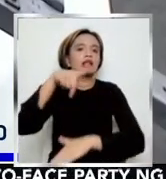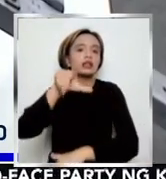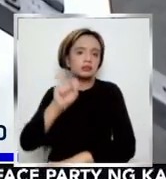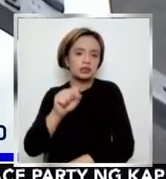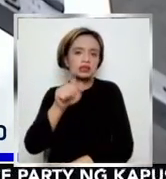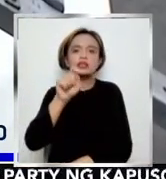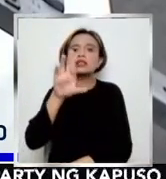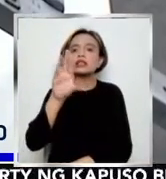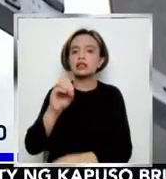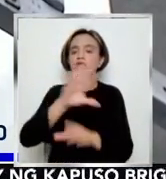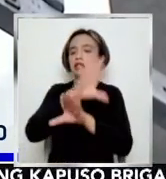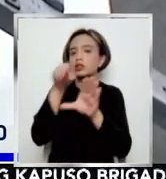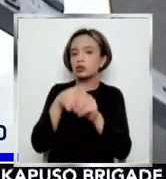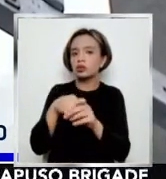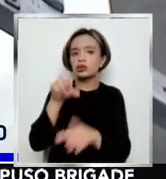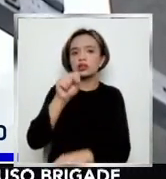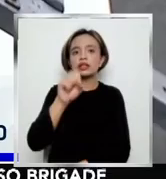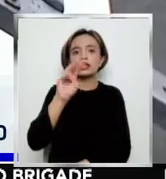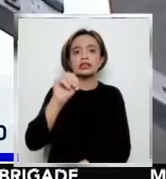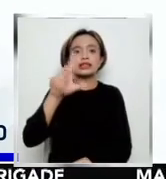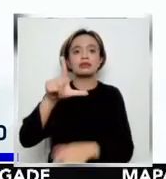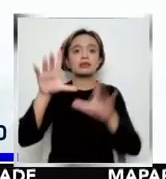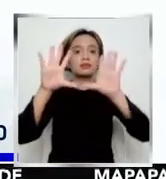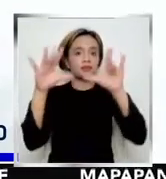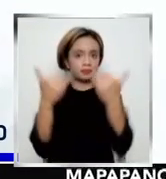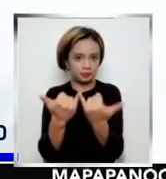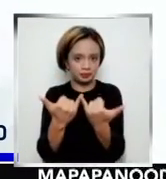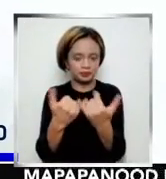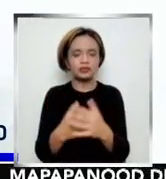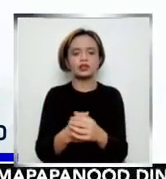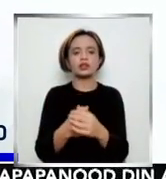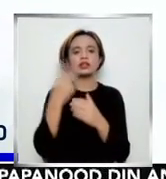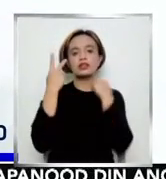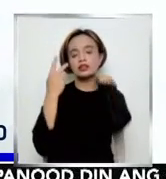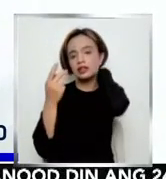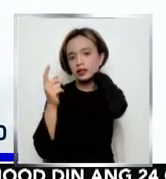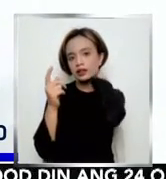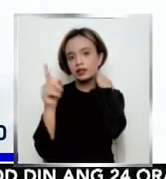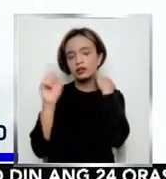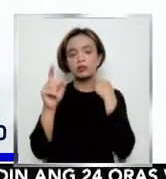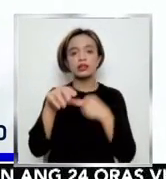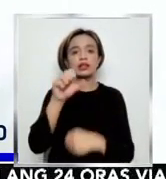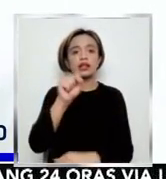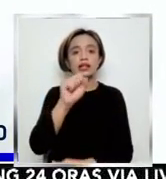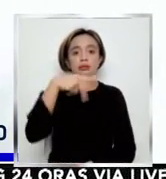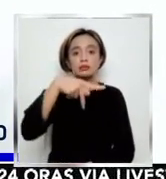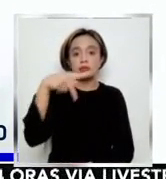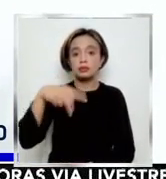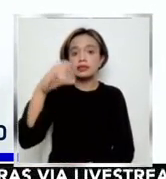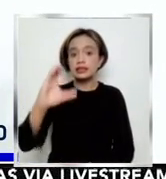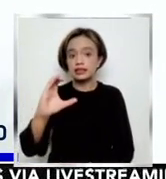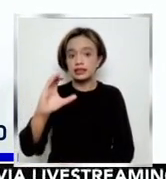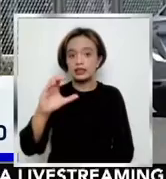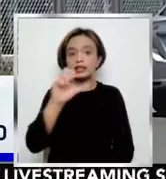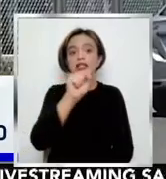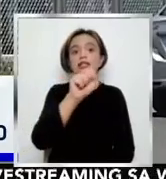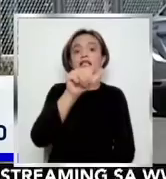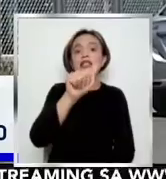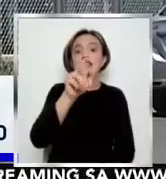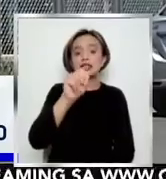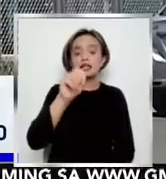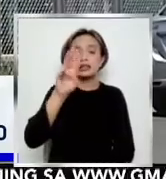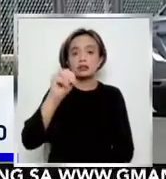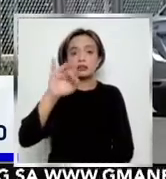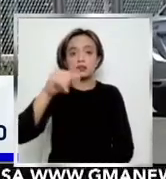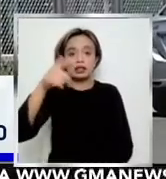Miguel Corporation subsidiary. Sa ilalim kasi nito, hinihiling ng SPPC, San Miguel Corporation at ng Meralco